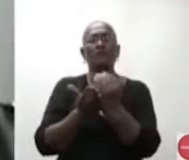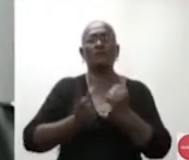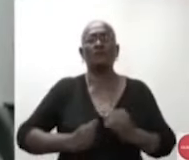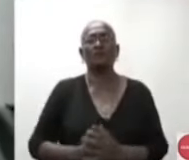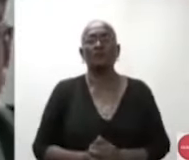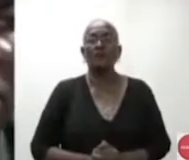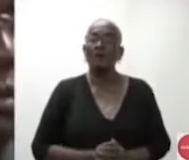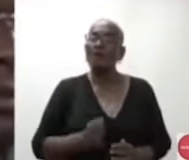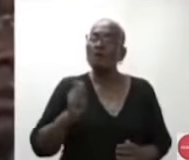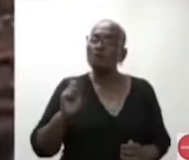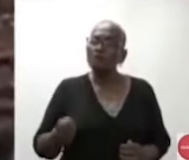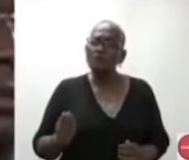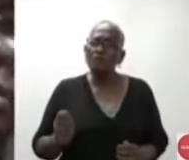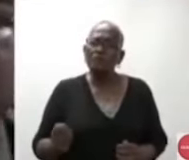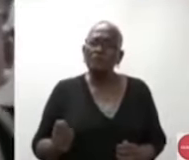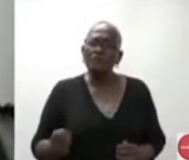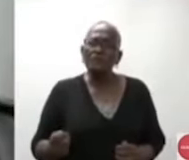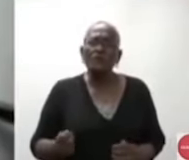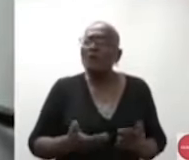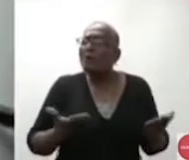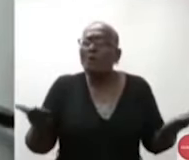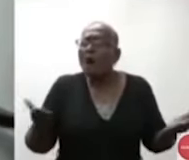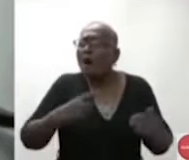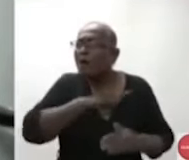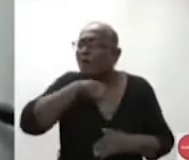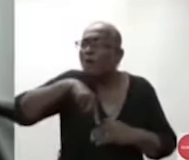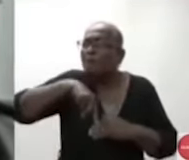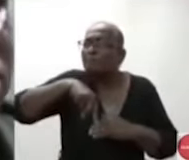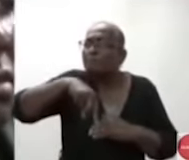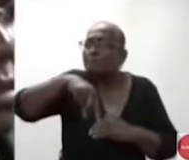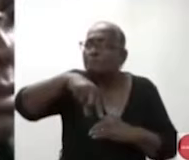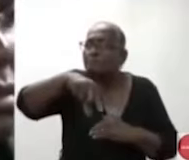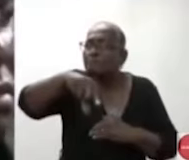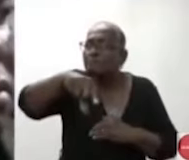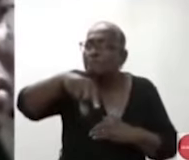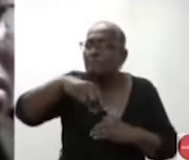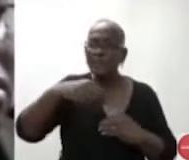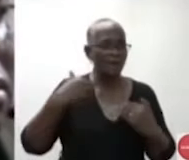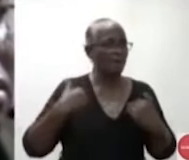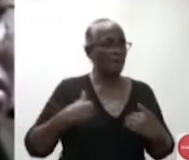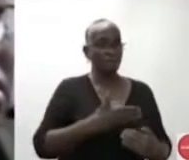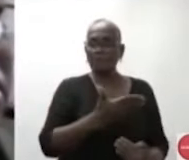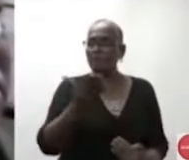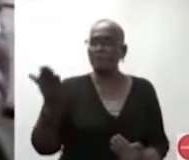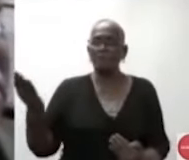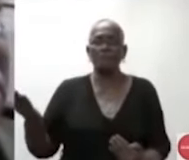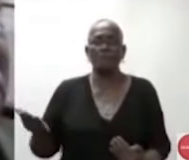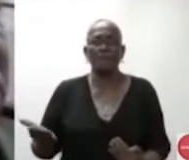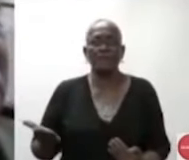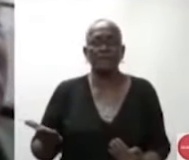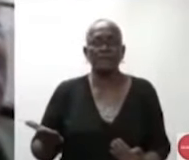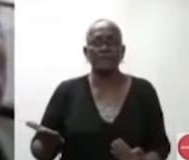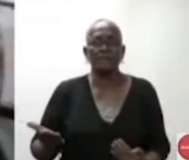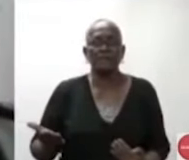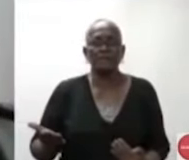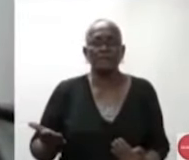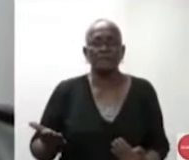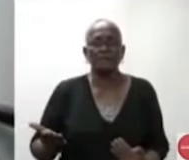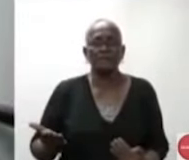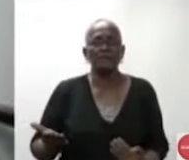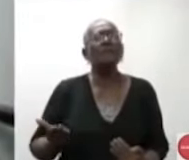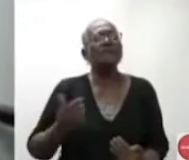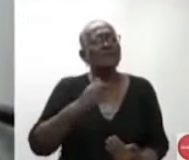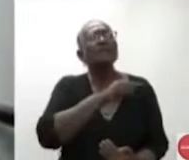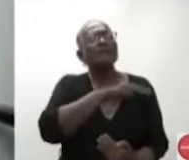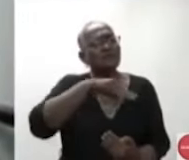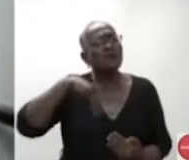De voorzitter, en waar gaan we naartoe, geachte leden van uw geachte college? Het is